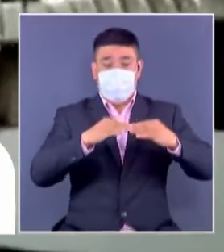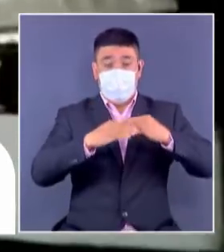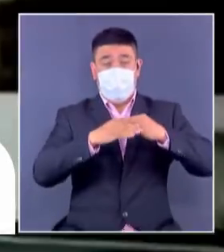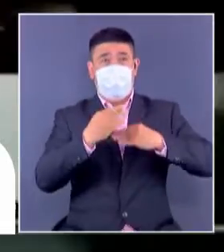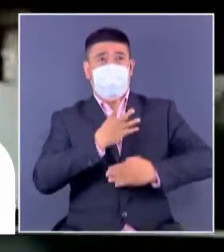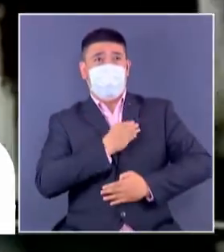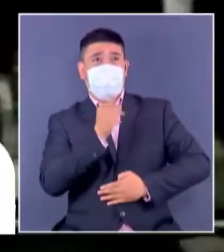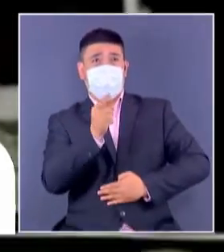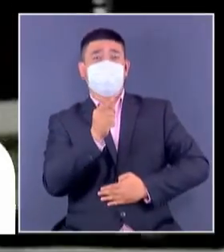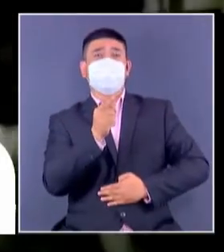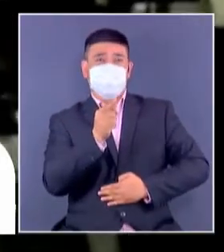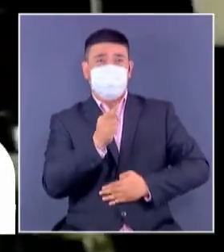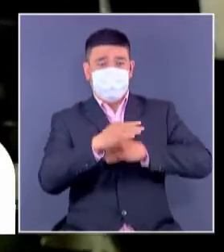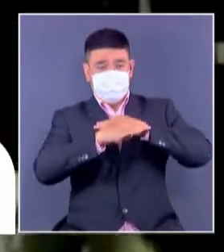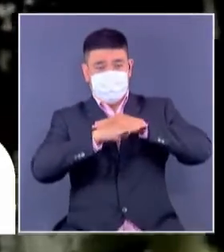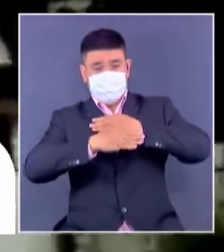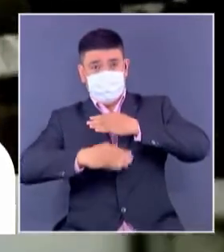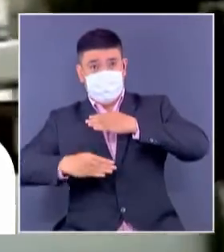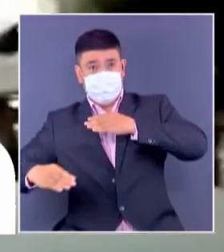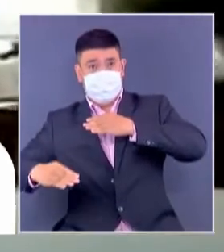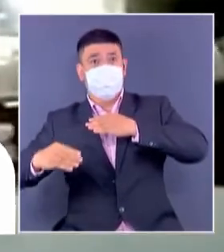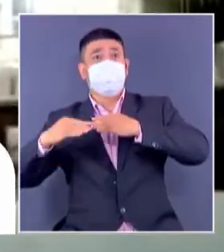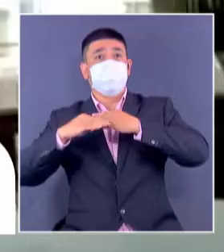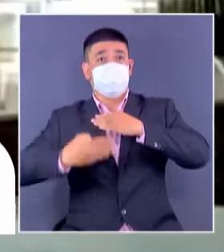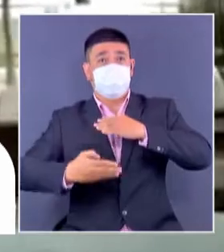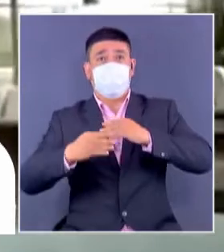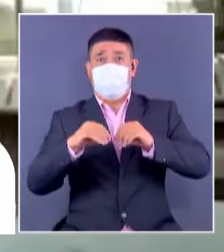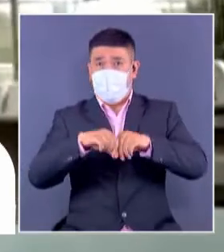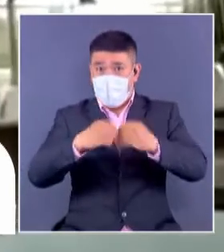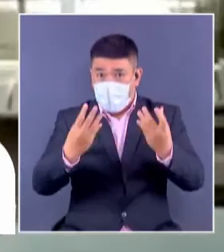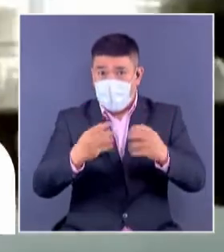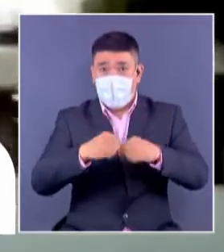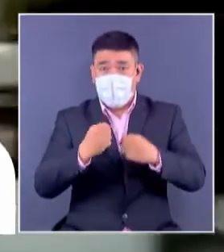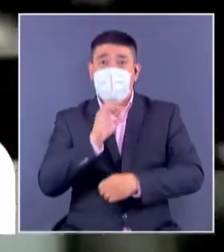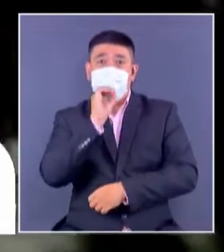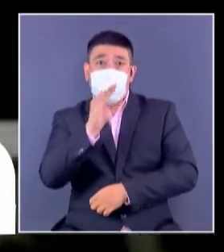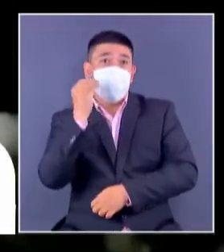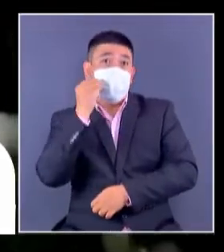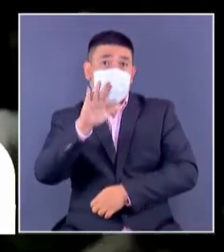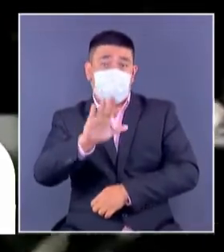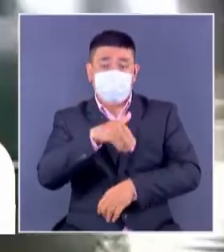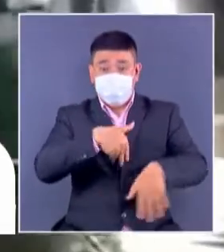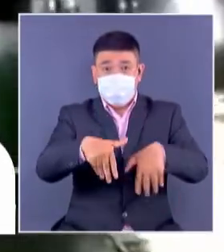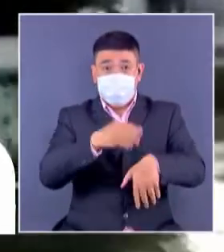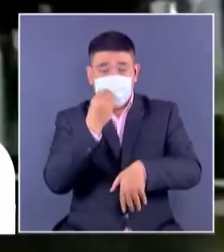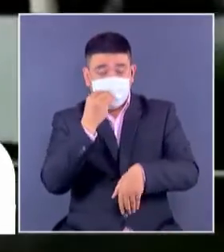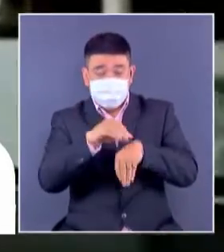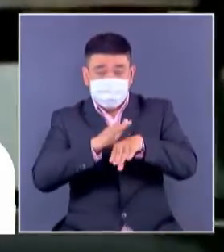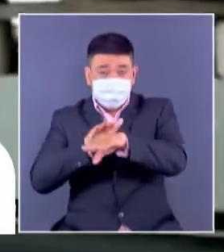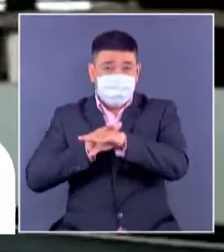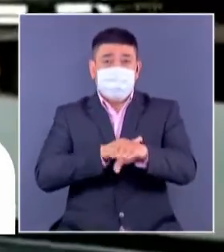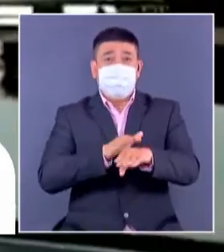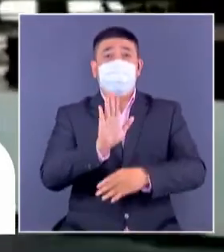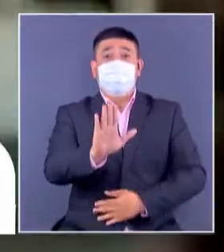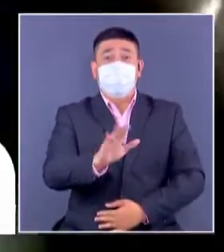หคลื่นเลยครับเสร็จหลังคาร่วงลงมาก็เลยตะโกนบอกคนในบ้านก่อนฮะไอ้รอบแรกเนี่ยตะโกนบ